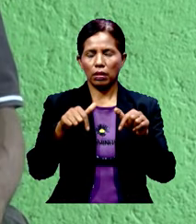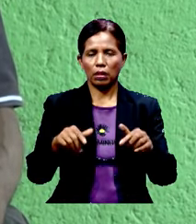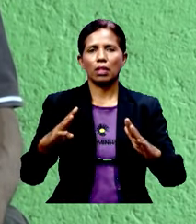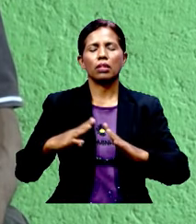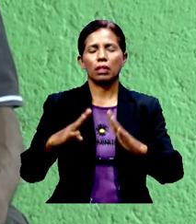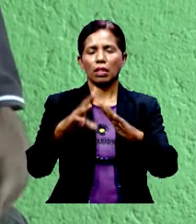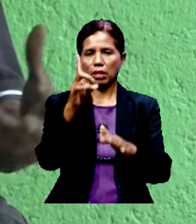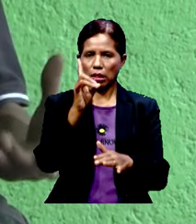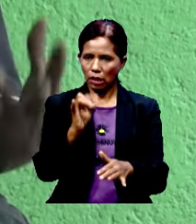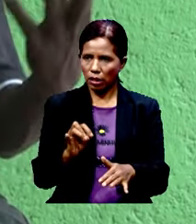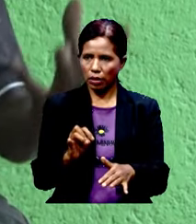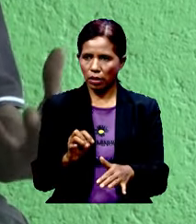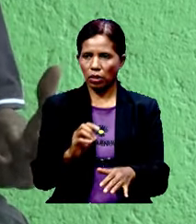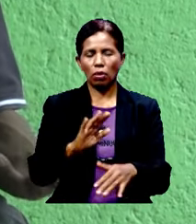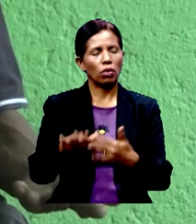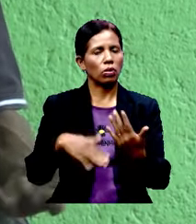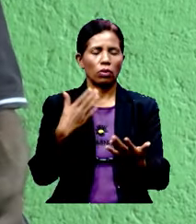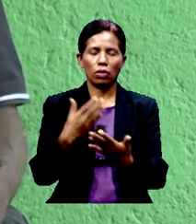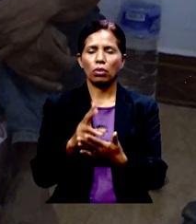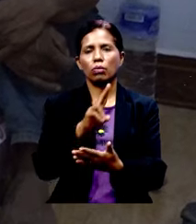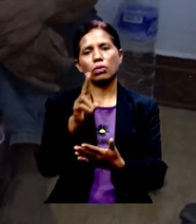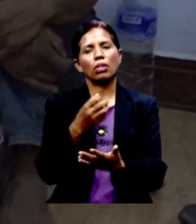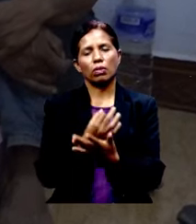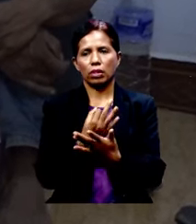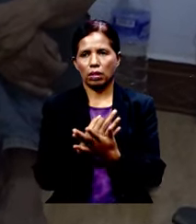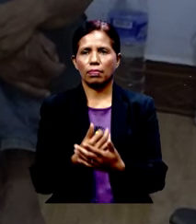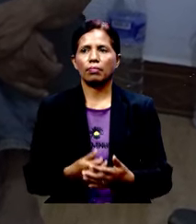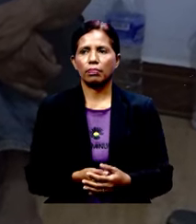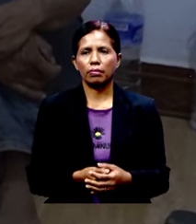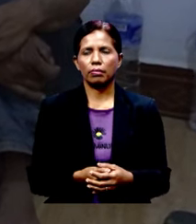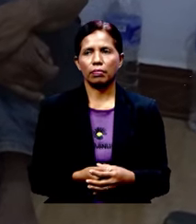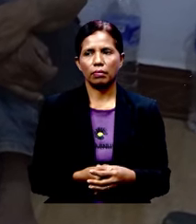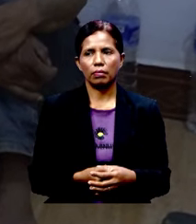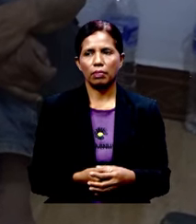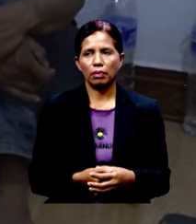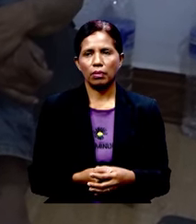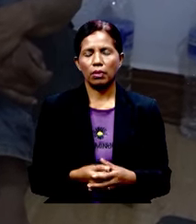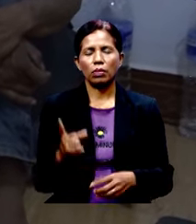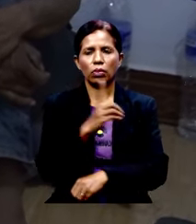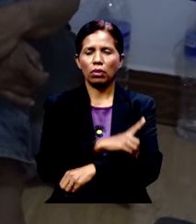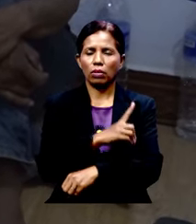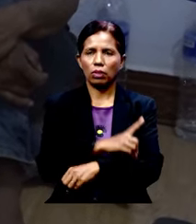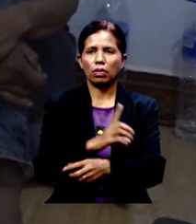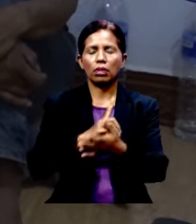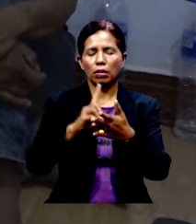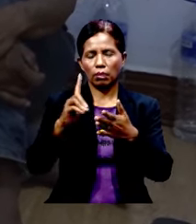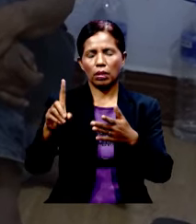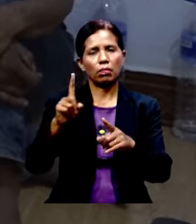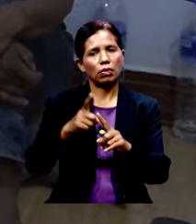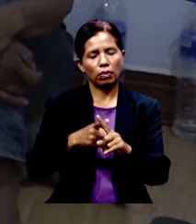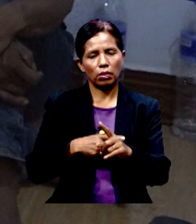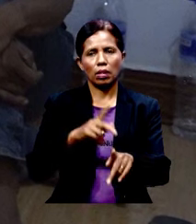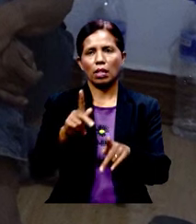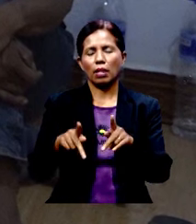sidade. Buat kik, buat buat, tenggi osa. Husi lorong balorong, semana bafulan,